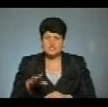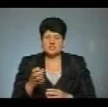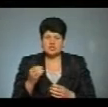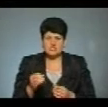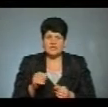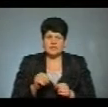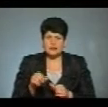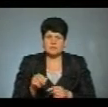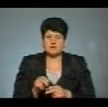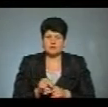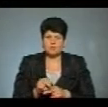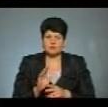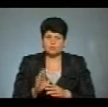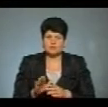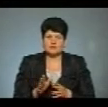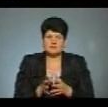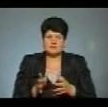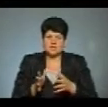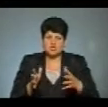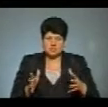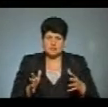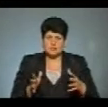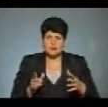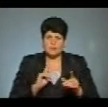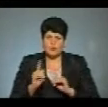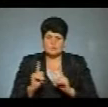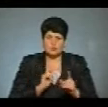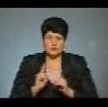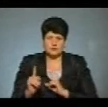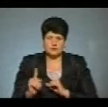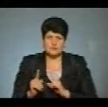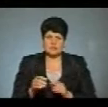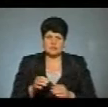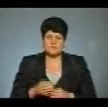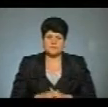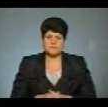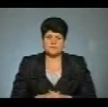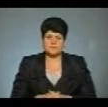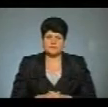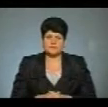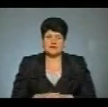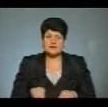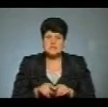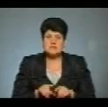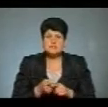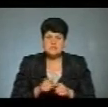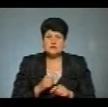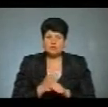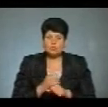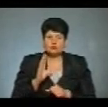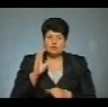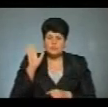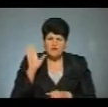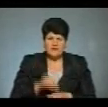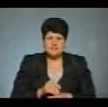йти робитися робота по збільшенню кількості поліз для проїзду, полос для проїзду транспорту. І такі роботи будуть тривати протягом всього